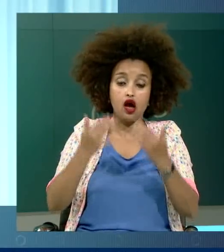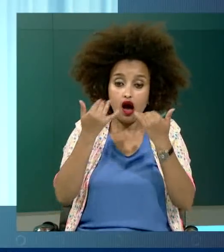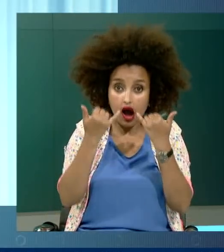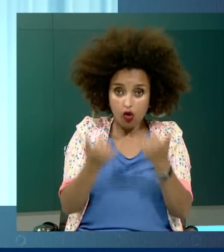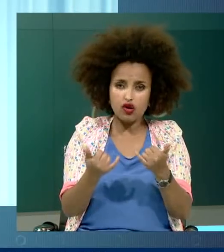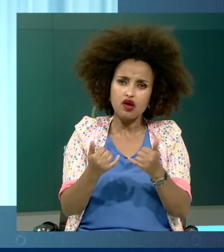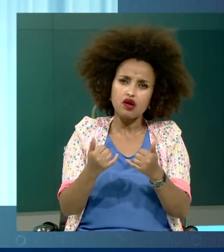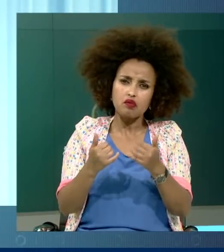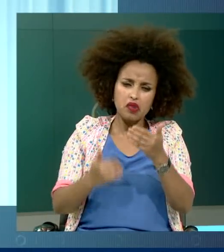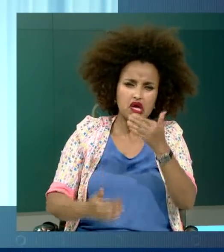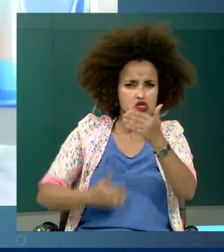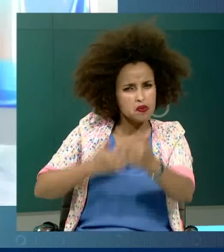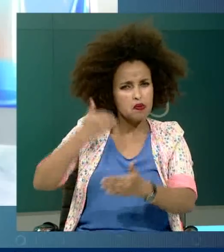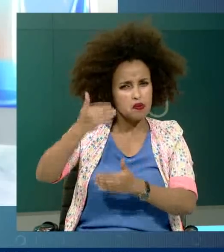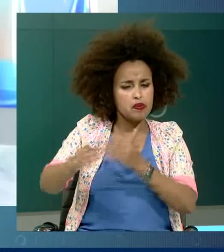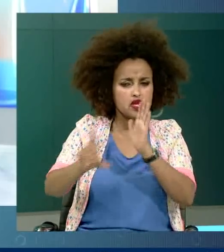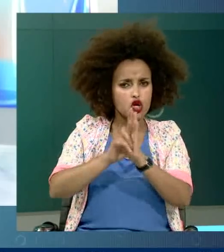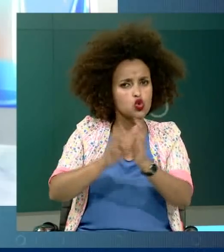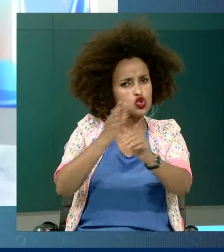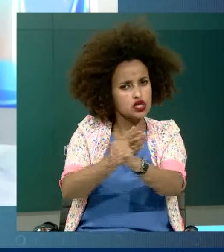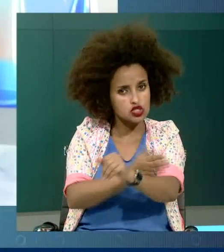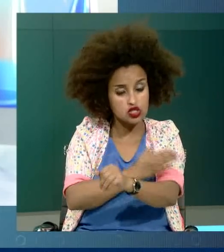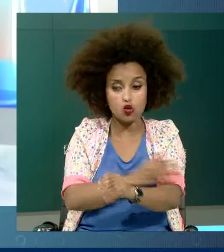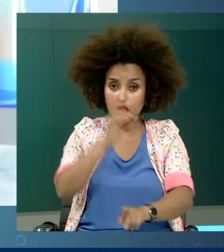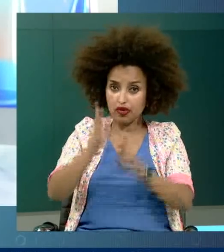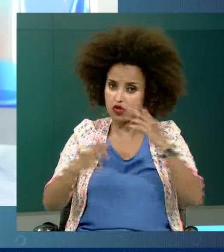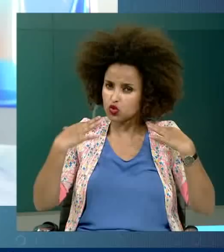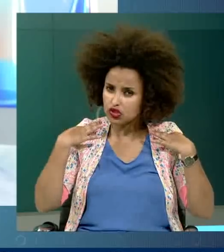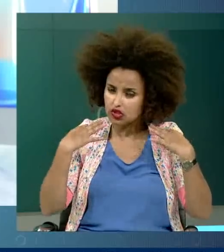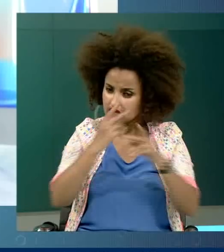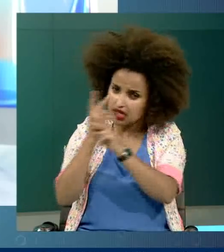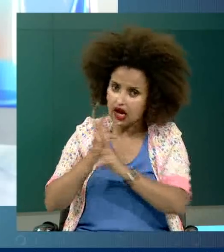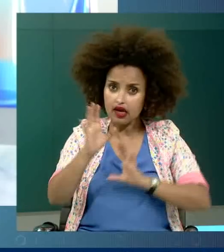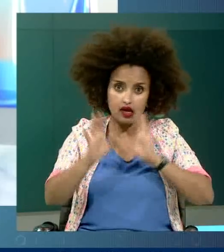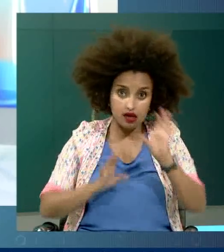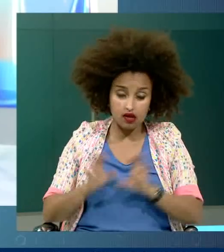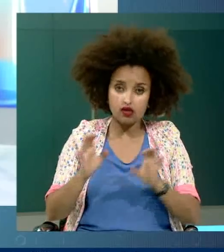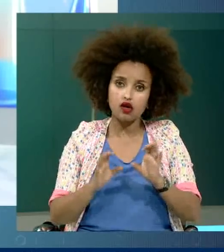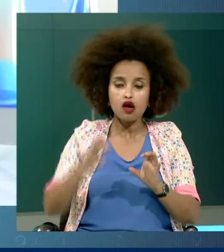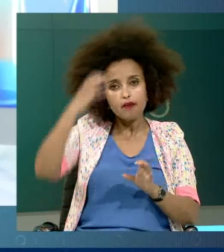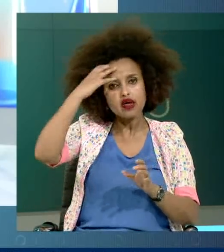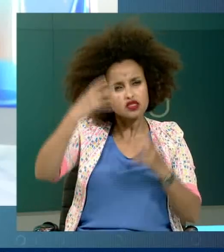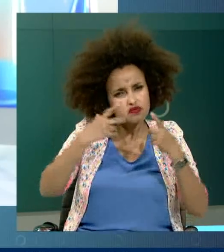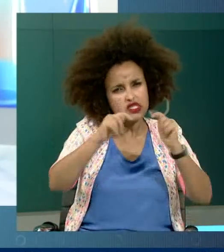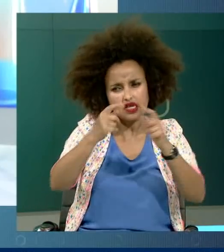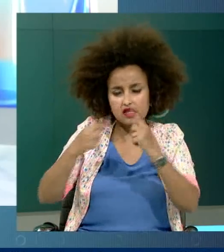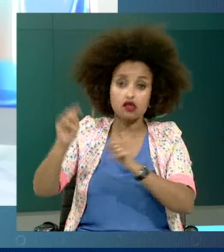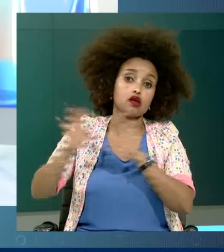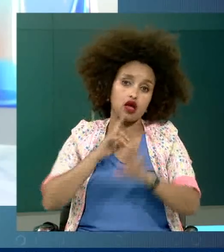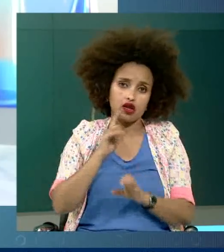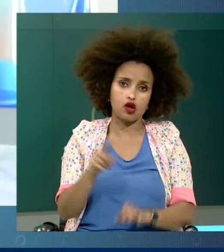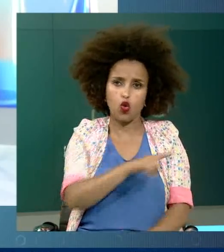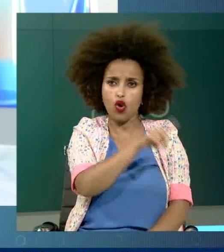አሁን በየጊዜው ደግሞ ህጎችም እየተሻሻሉ ህብረተሰቡ ጥንቃቄ እንዲያደርግ አሁን መንግስትም የራሱን ጥረት እያደረገ ይገኛልና